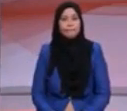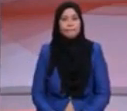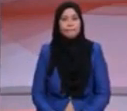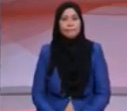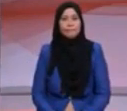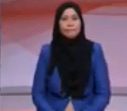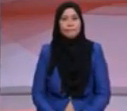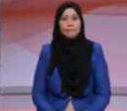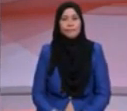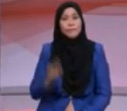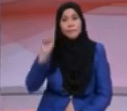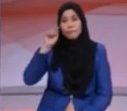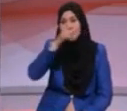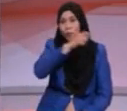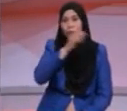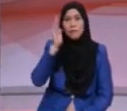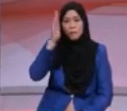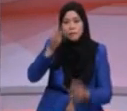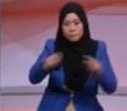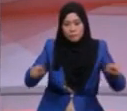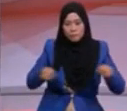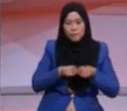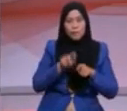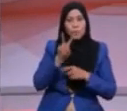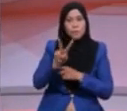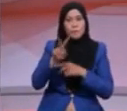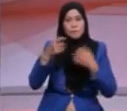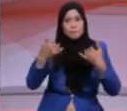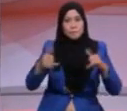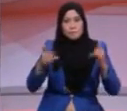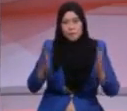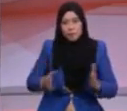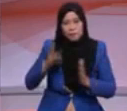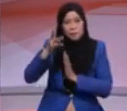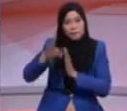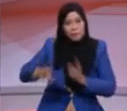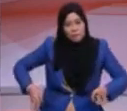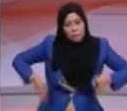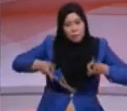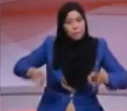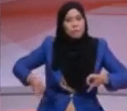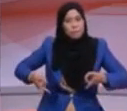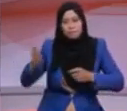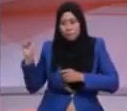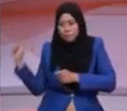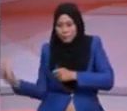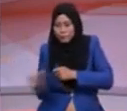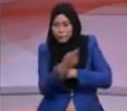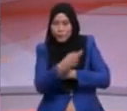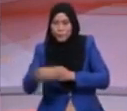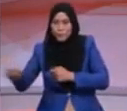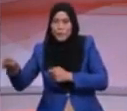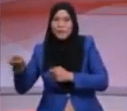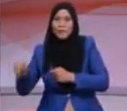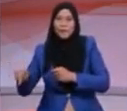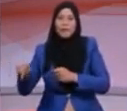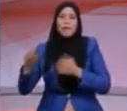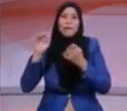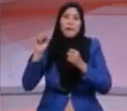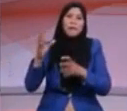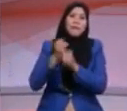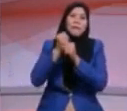Hai sementara itu Taiwan bakal menjadi lokasi buat dua pemain tenis Crows Zero dan negara abusama Burhan dan Syaikh Yusuf